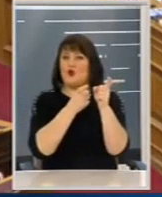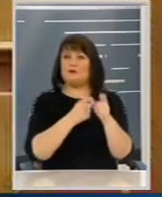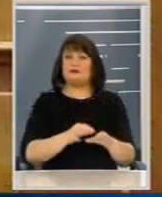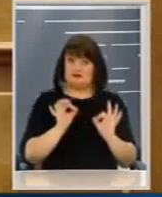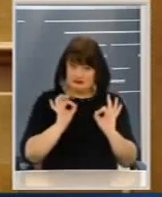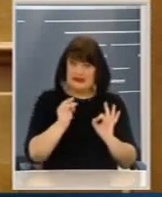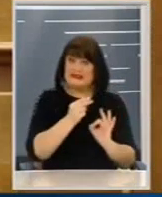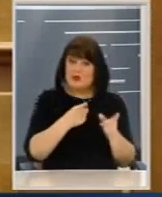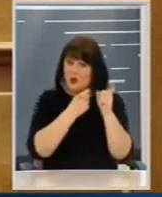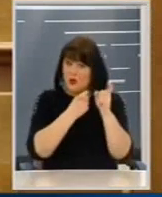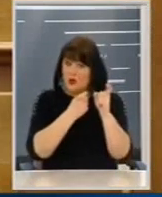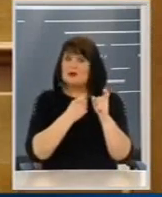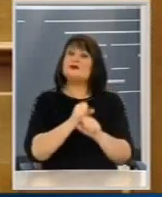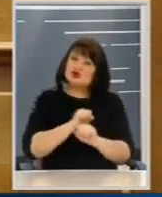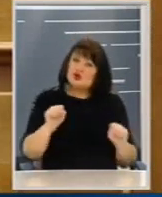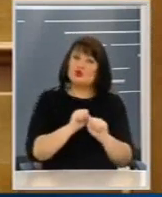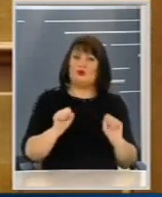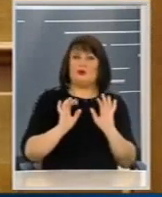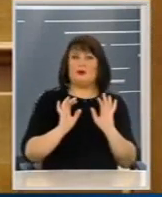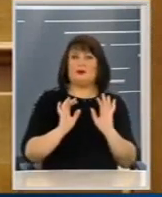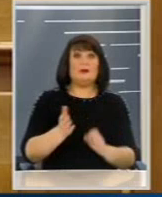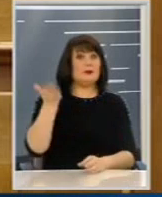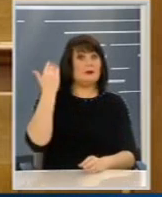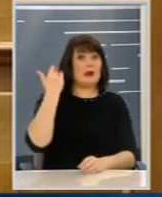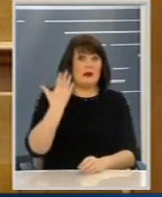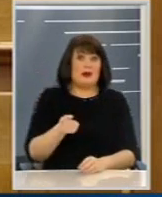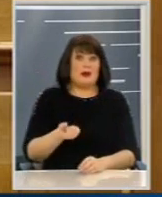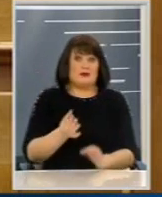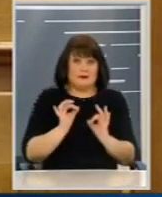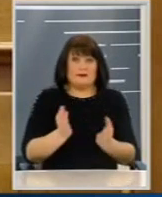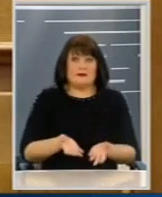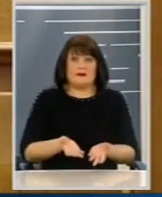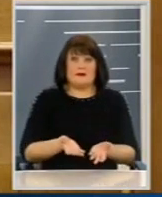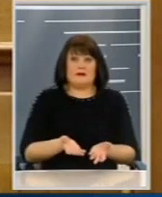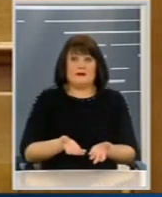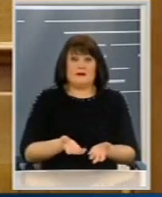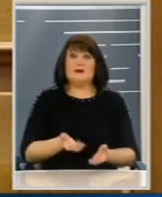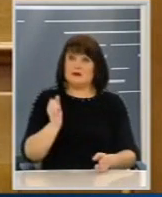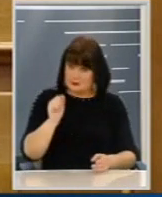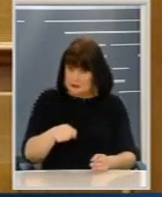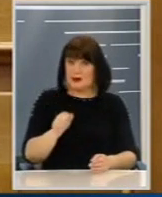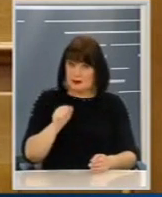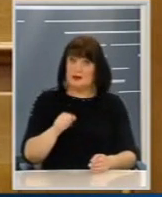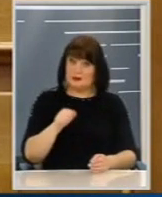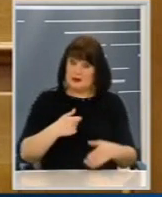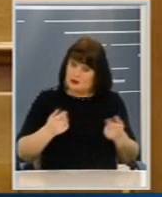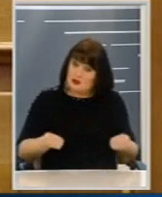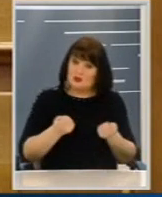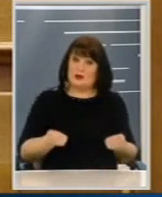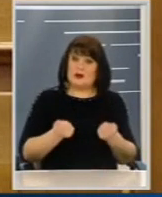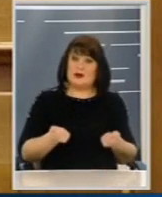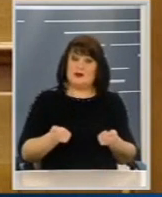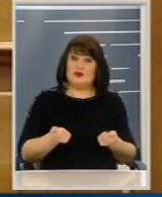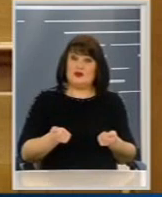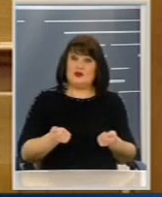τρομοκρατία, όμως και επί των δικών σας ημερών. Και ναι, ενεργούμε για